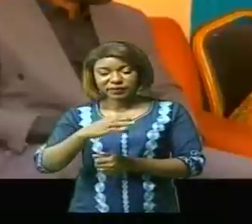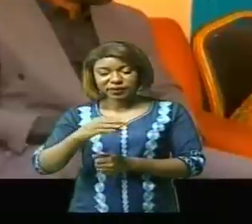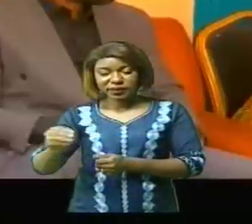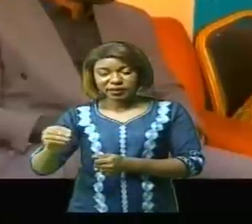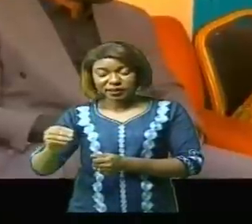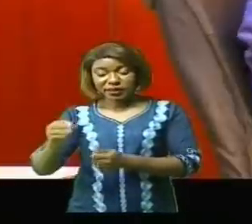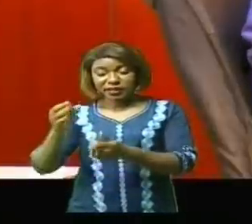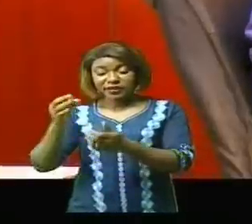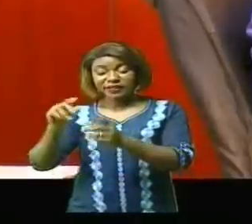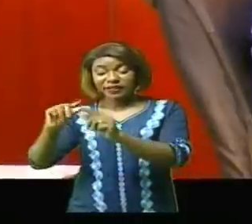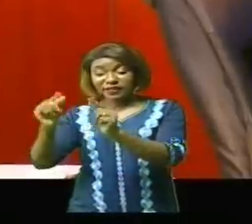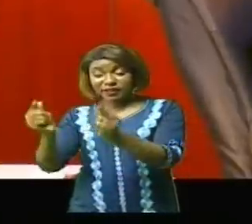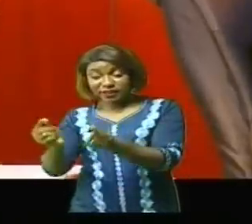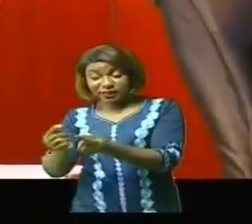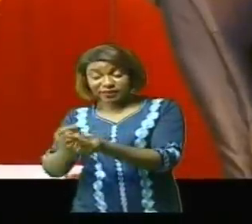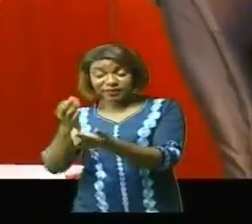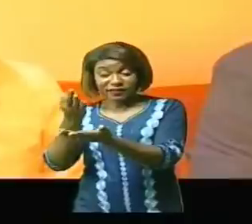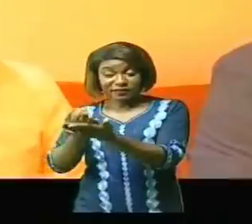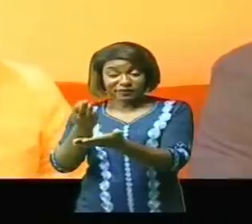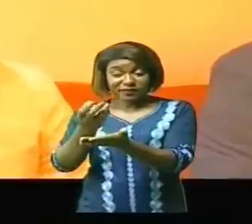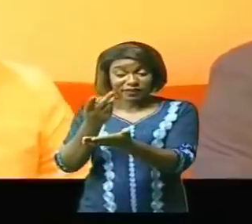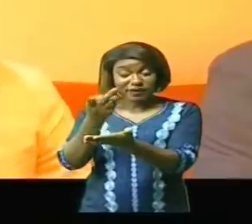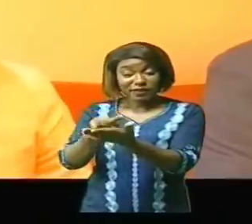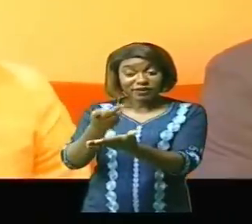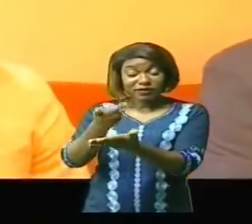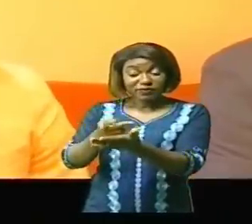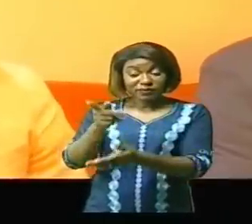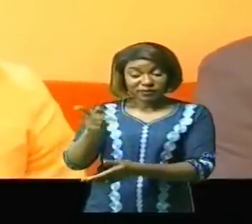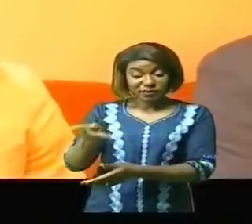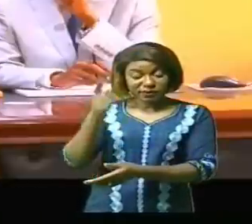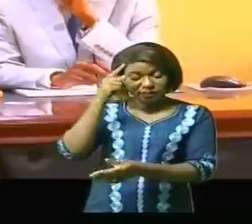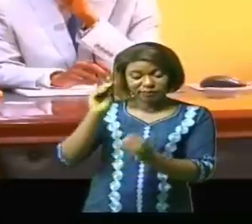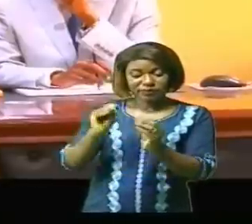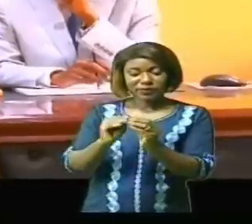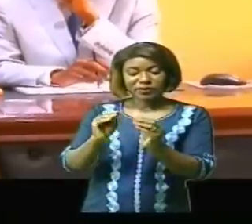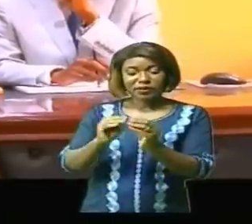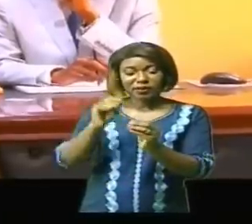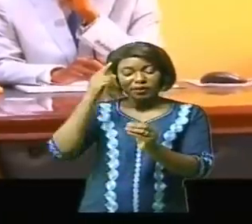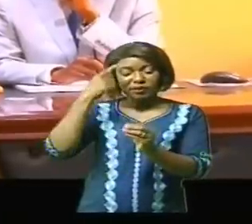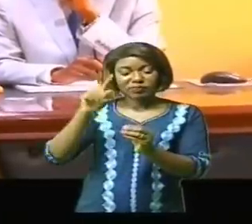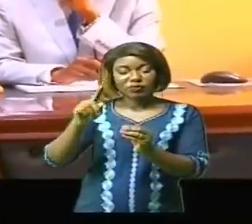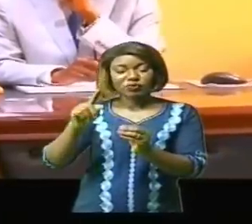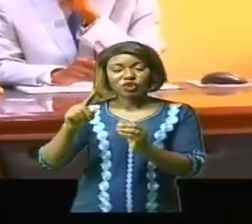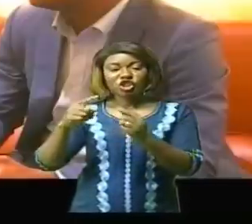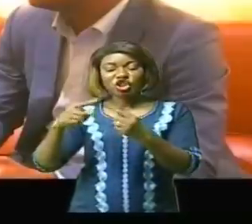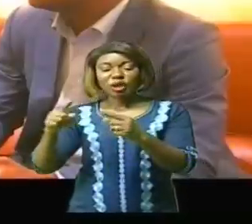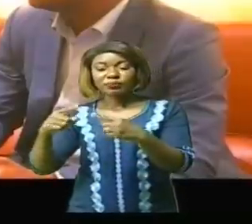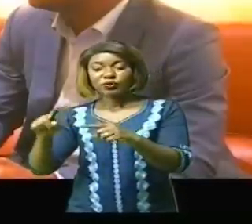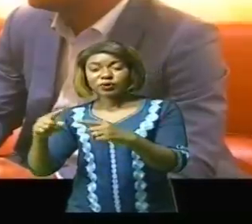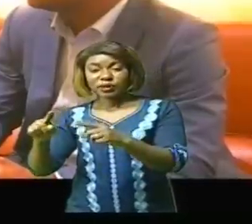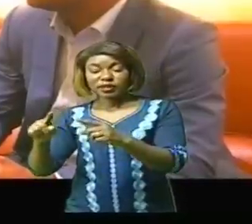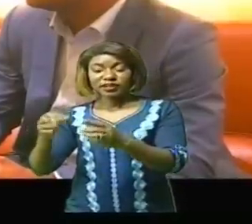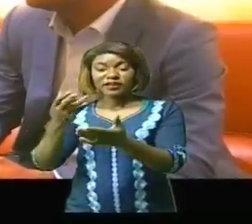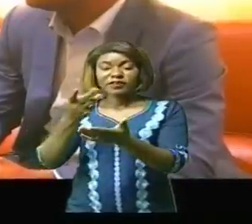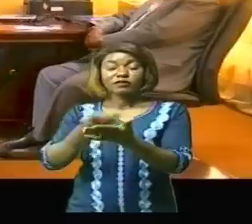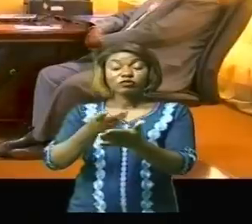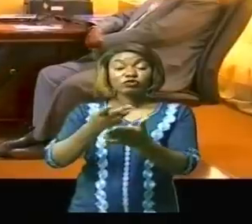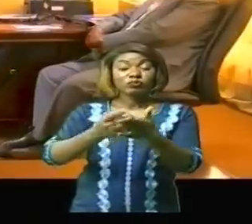parties acceptent de regarder dans la même direction pour le rayonnement du championnat national de football après avoir passé